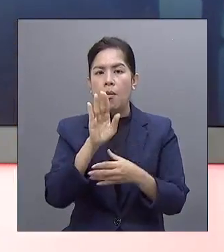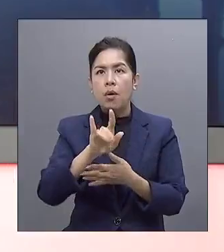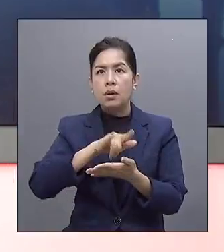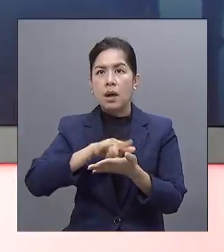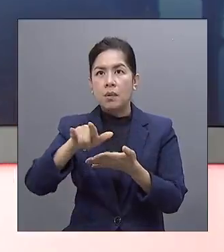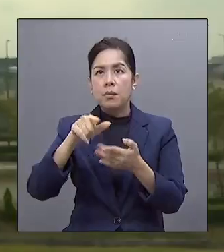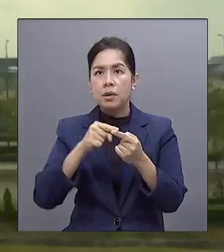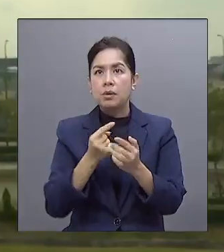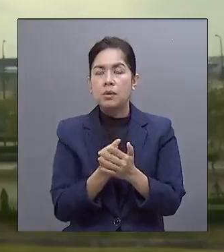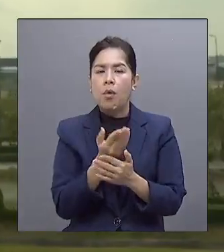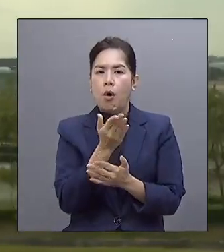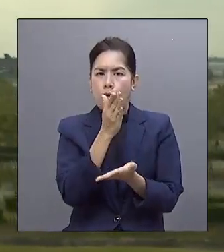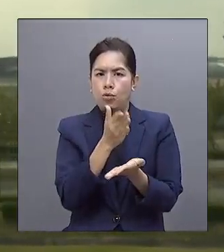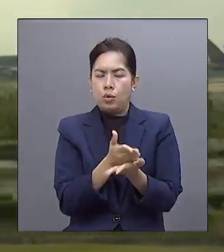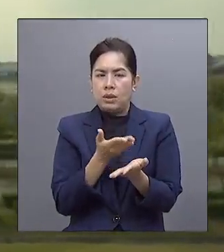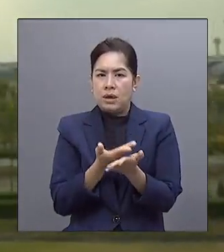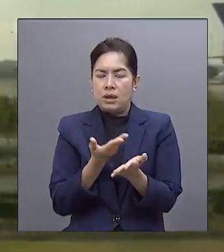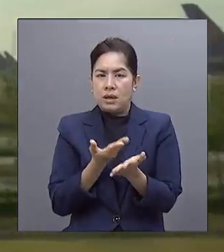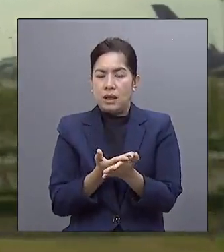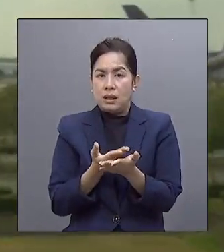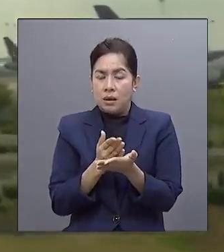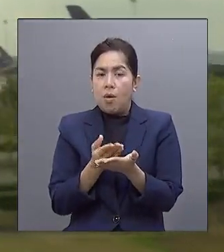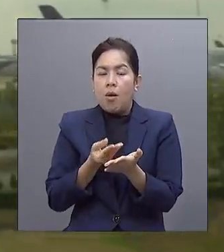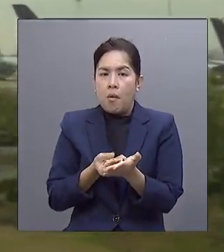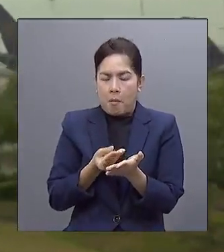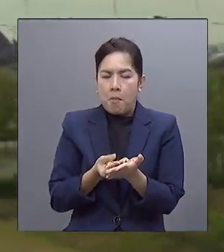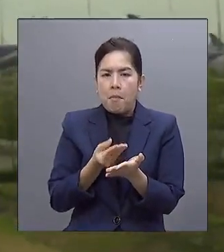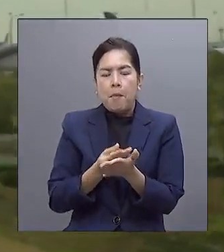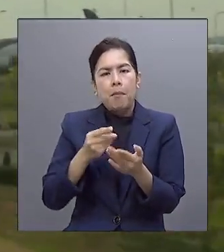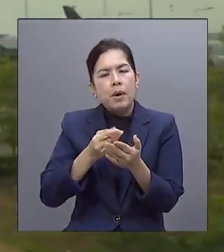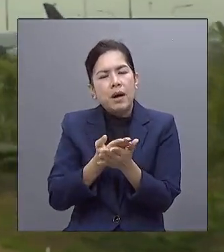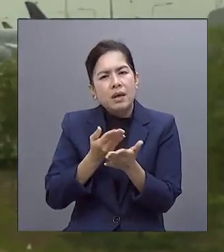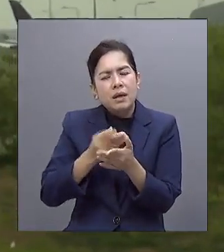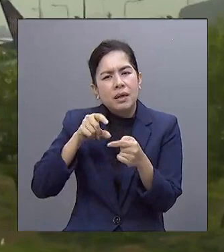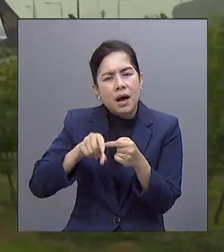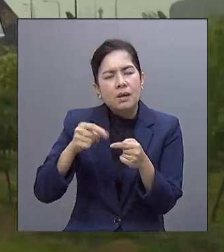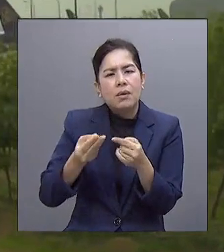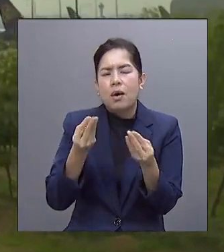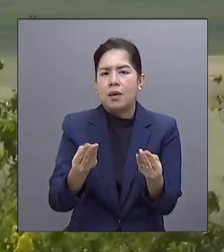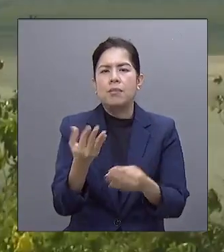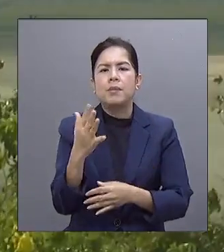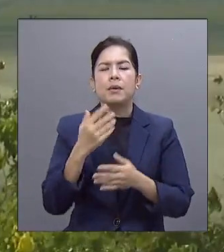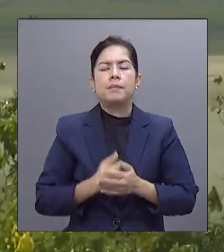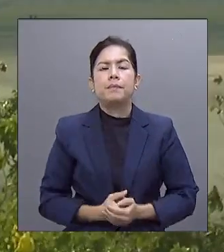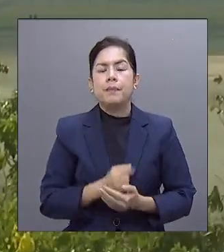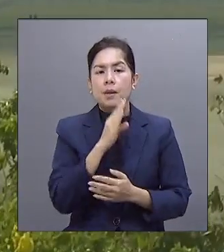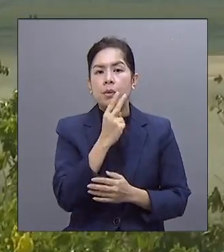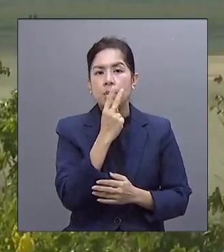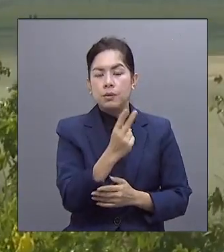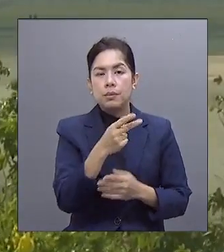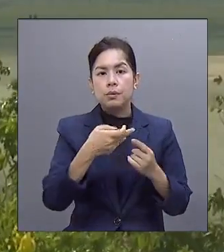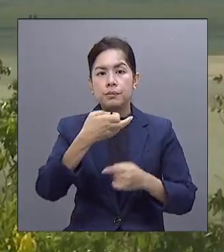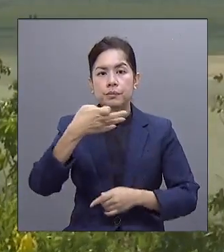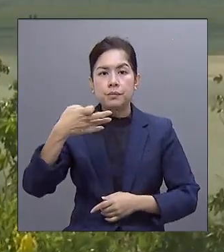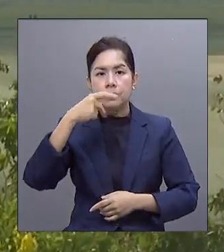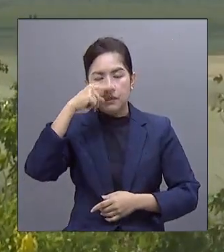เงินปันผลค่ะถ้าเจาะรายละเอียดกันไปที่การบินไทยนะคะเราจะพบว่าสามารถทำรายได้ทะลุ